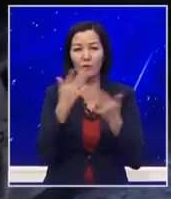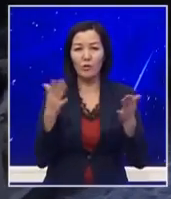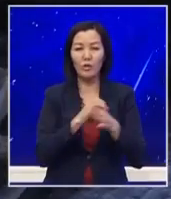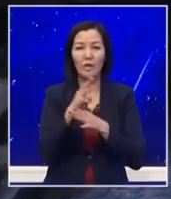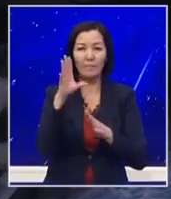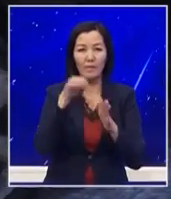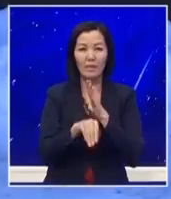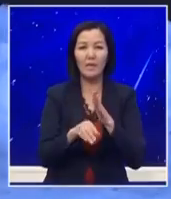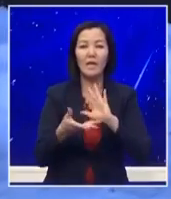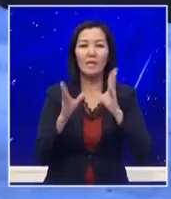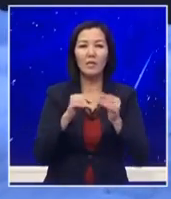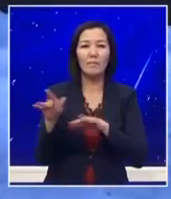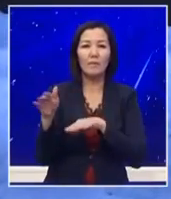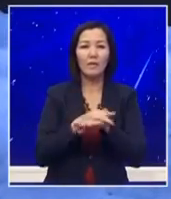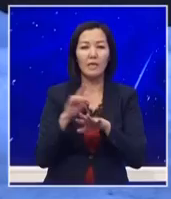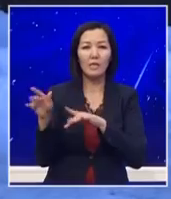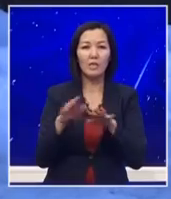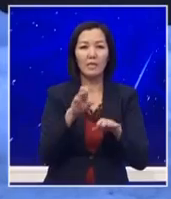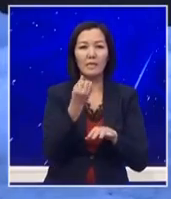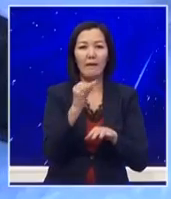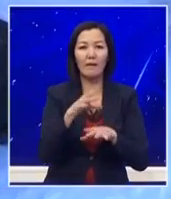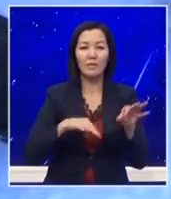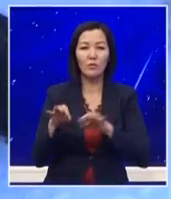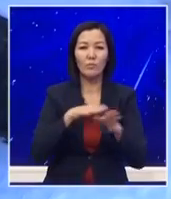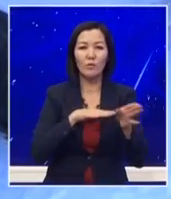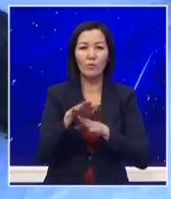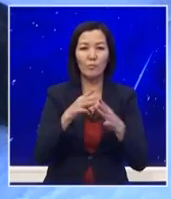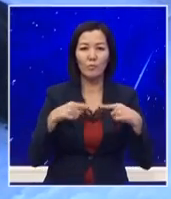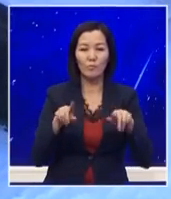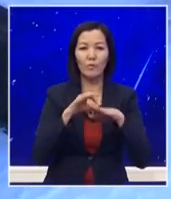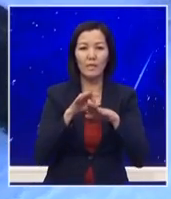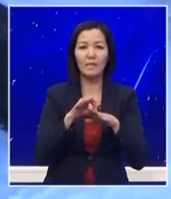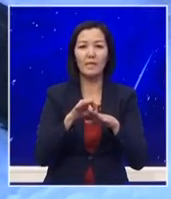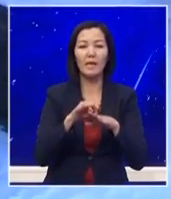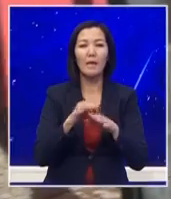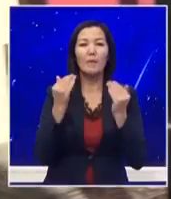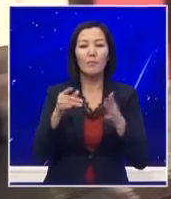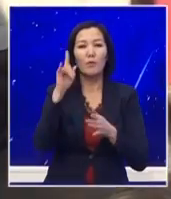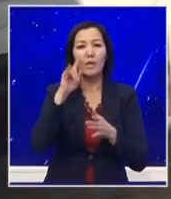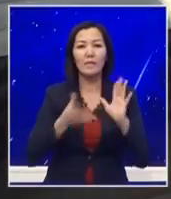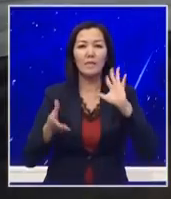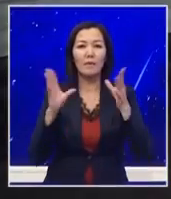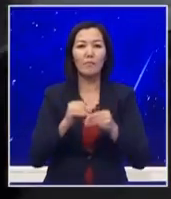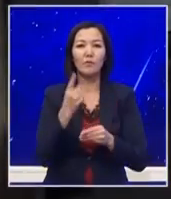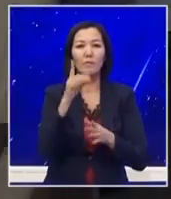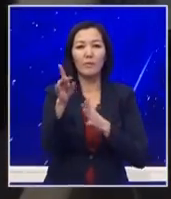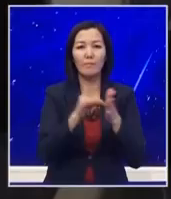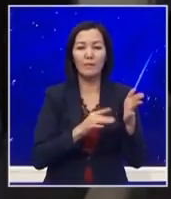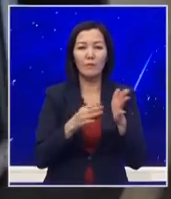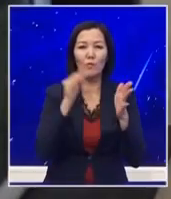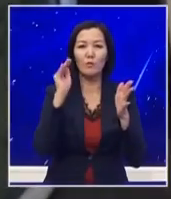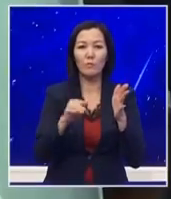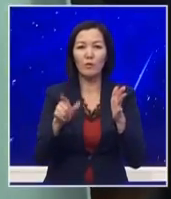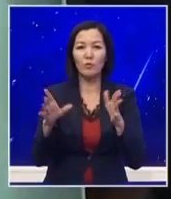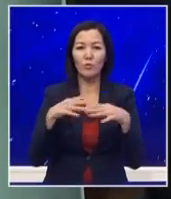қамтылған. Жалпы игі шара Тайқазан жобасы аясында ұйымдастырылды. Айта кетейік, бүгін еліміз бойынша бір мезетте